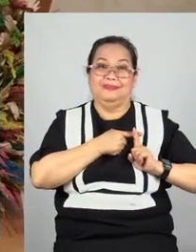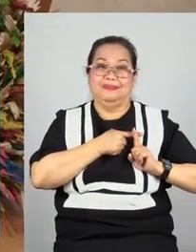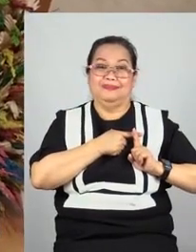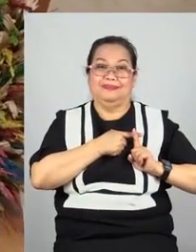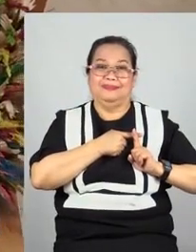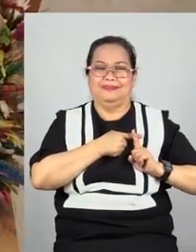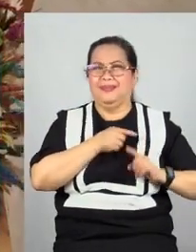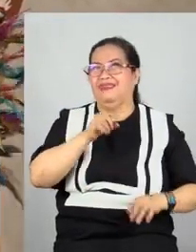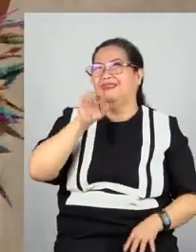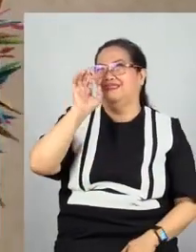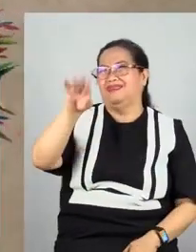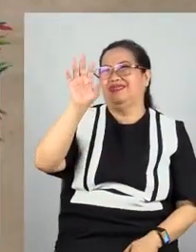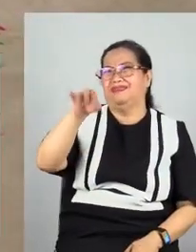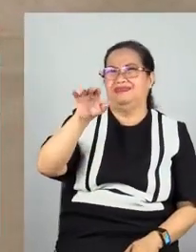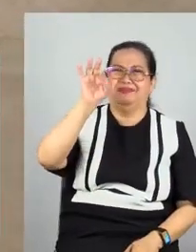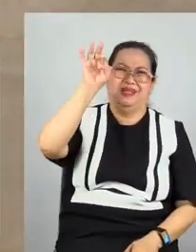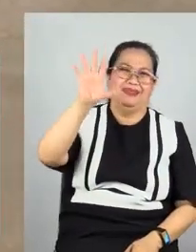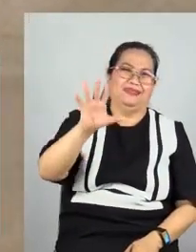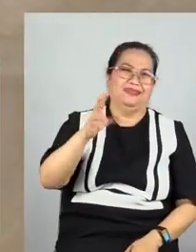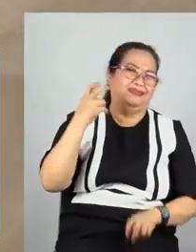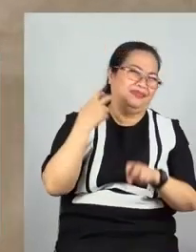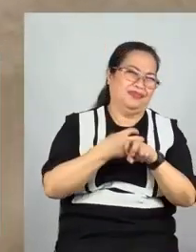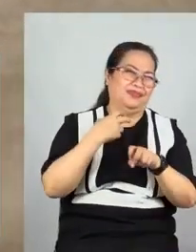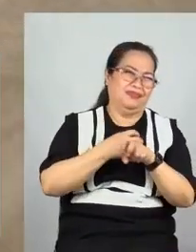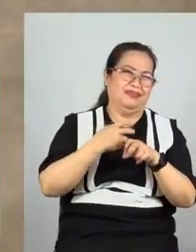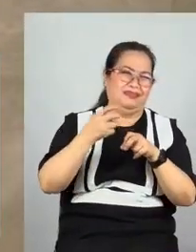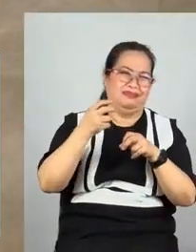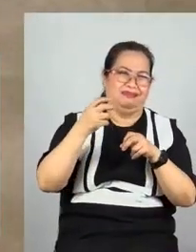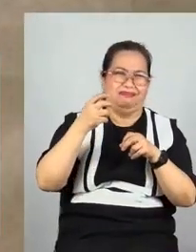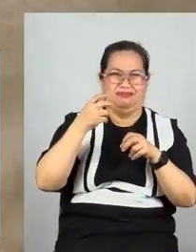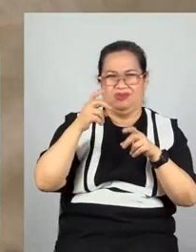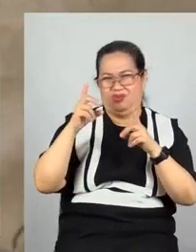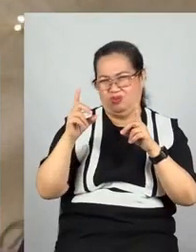Nako, pastor, mahirap yung pinagagawa mo.